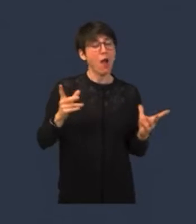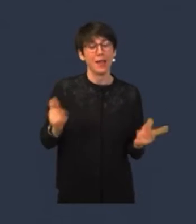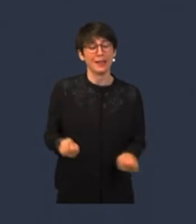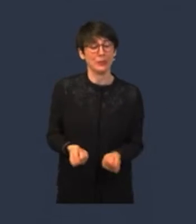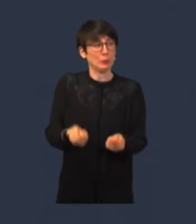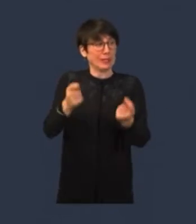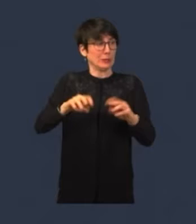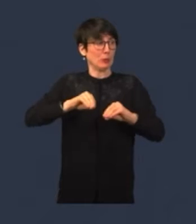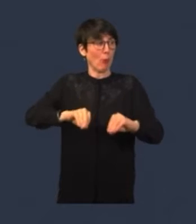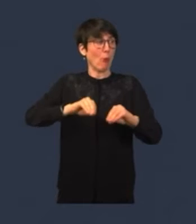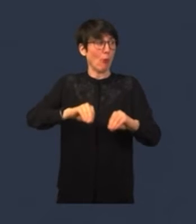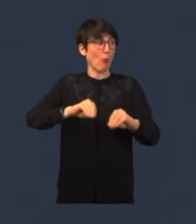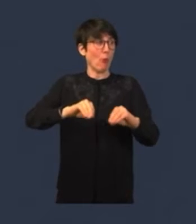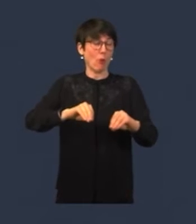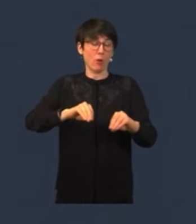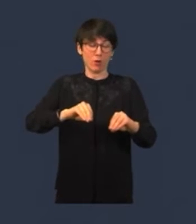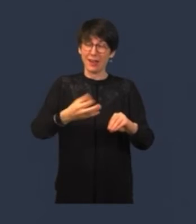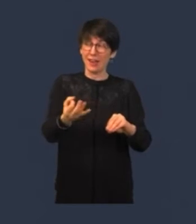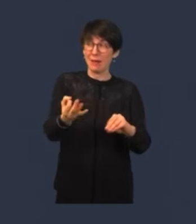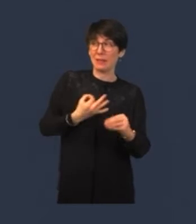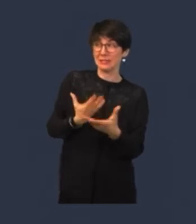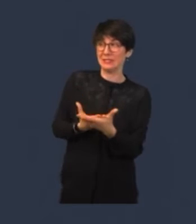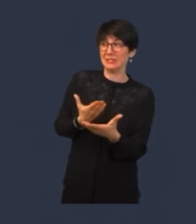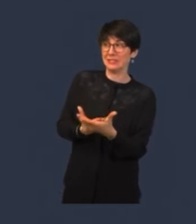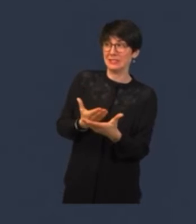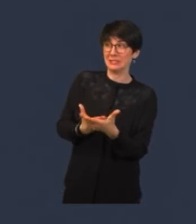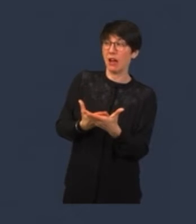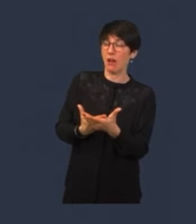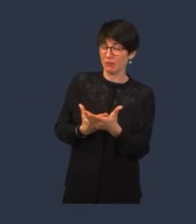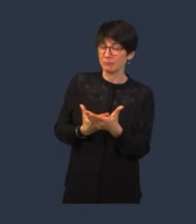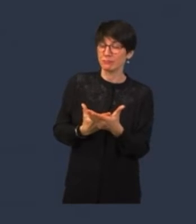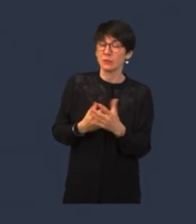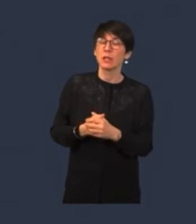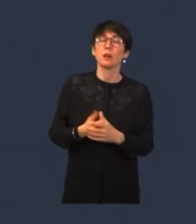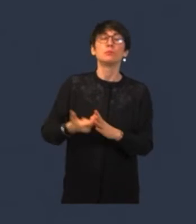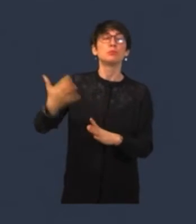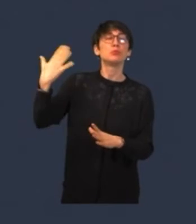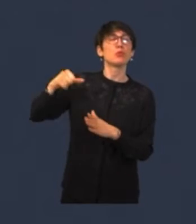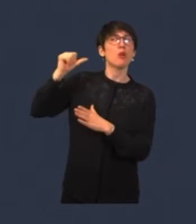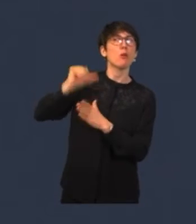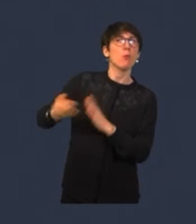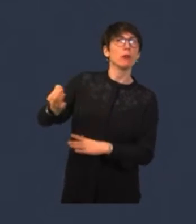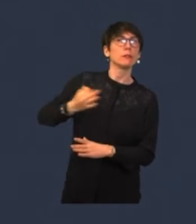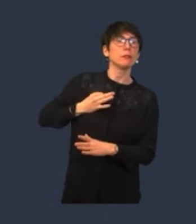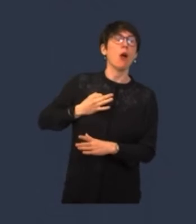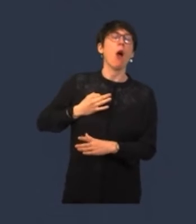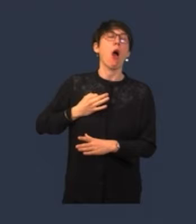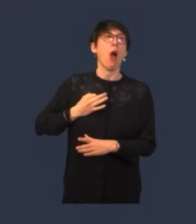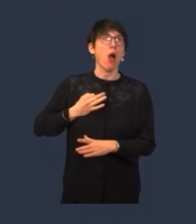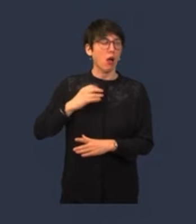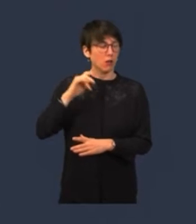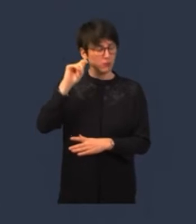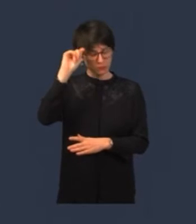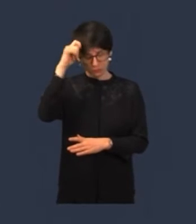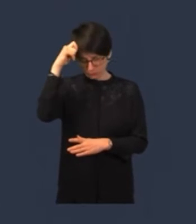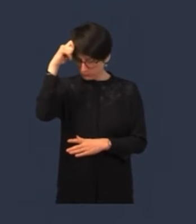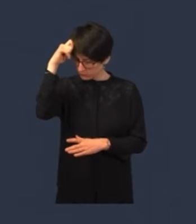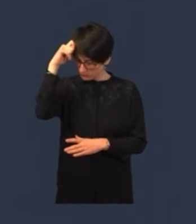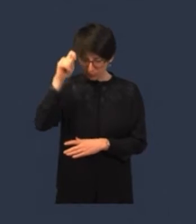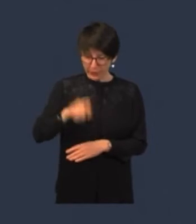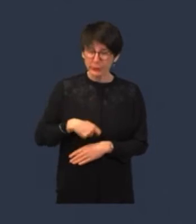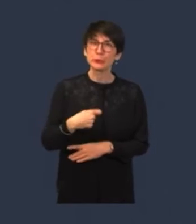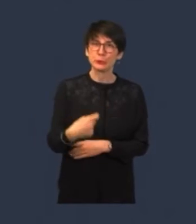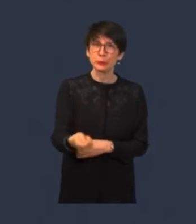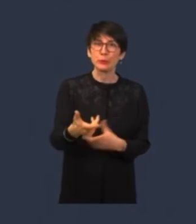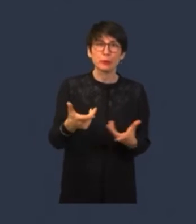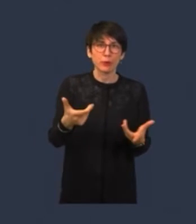voûte, c'est l'éducation. Cette phrase prononcée il y a plusieurs mois a provoqué en moi une véritable déflagration, car si vous regardez